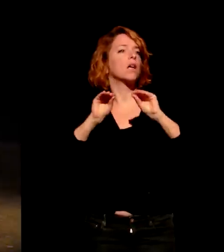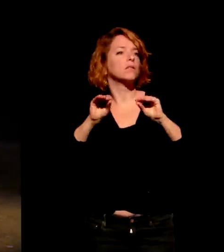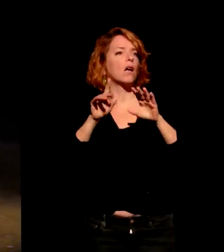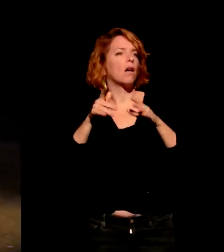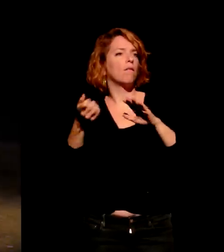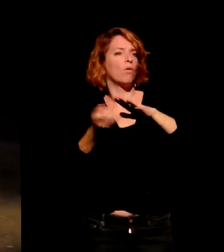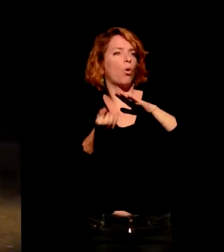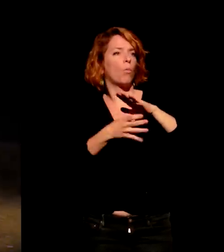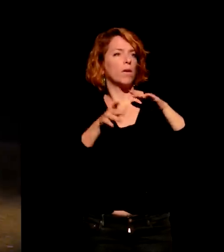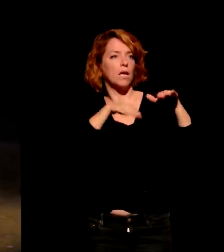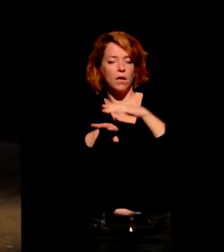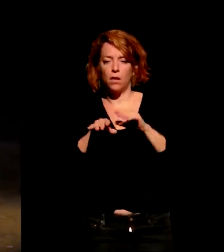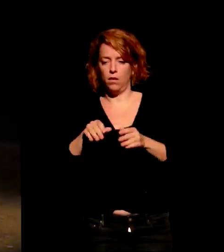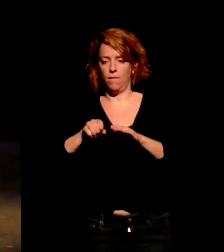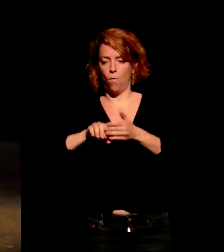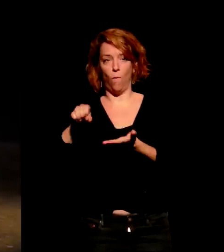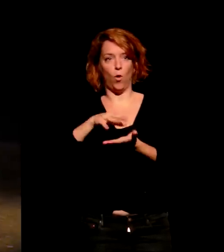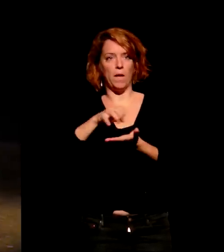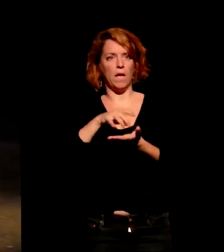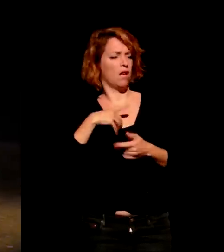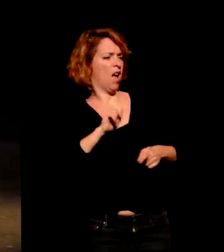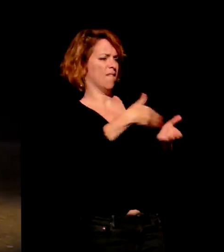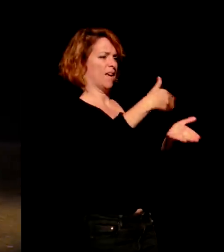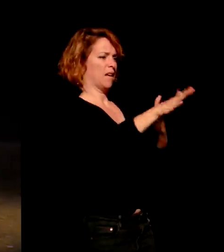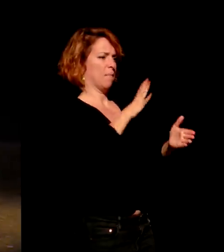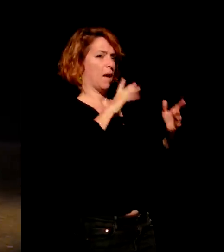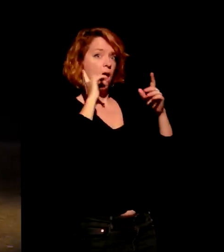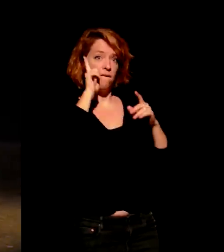Neveux juste en dessous et elle s'est fait virer du magasin de photocopie. On veut pas de vous ici.